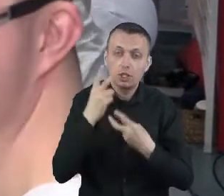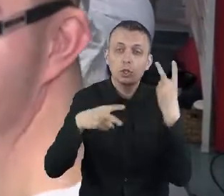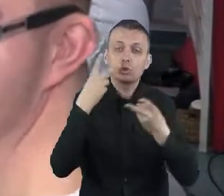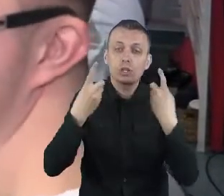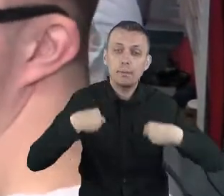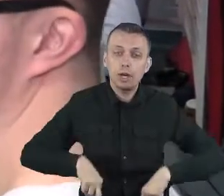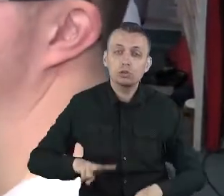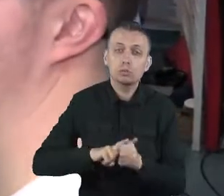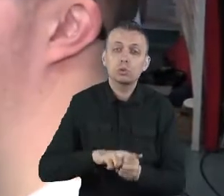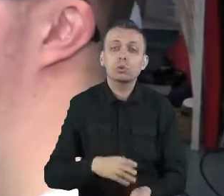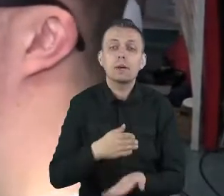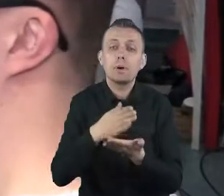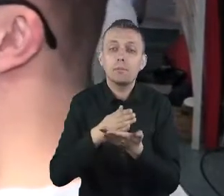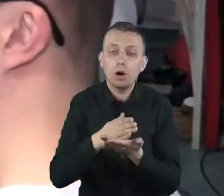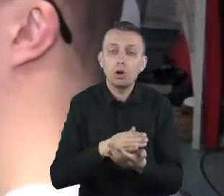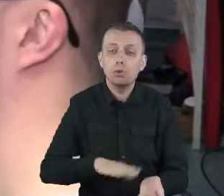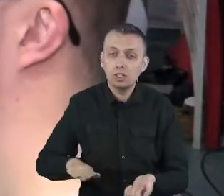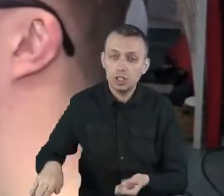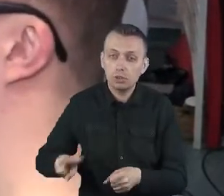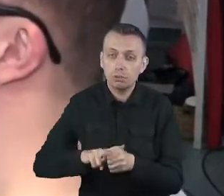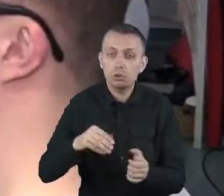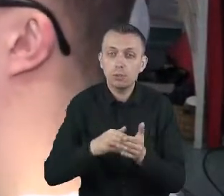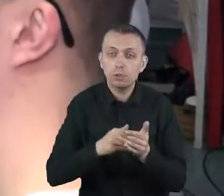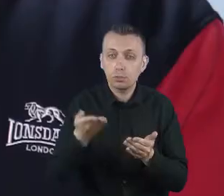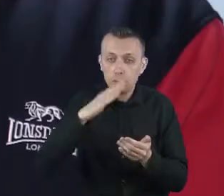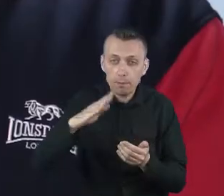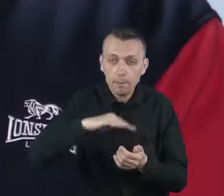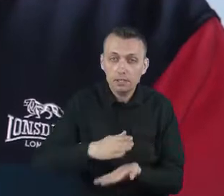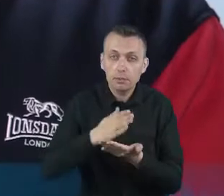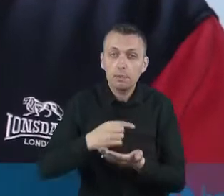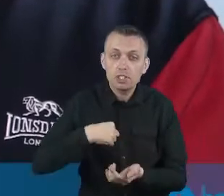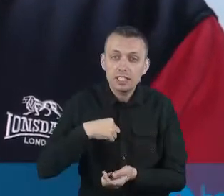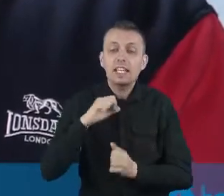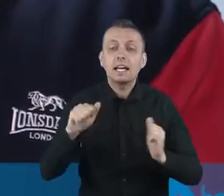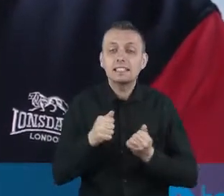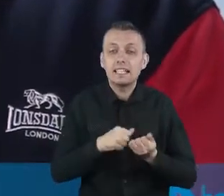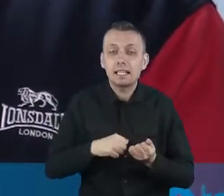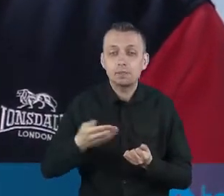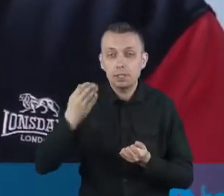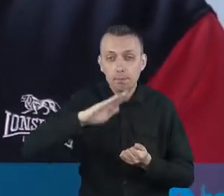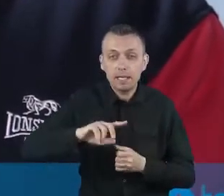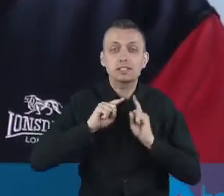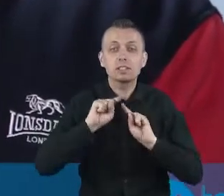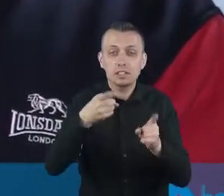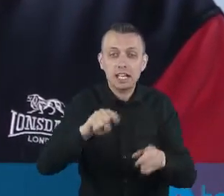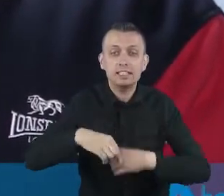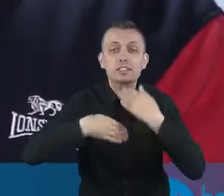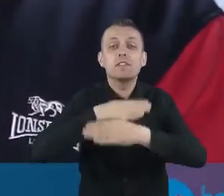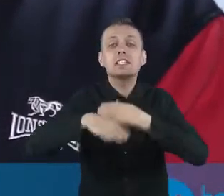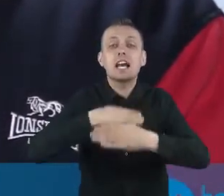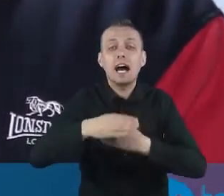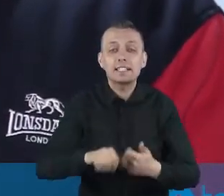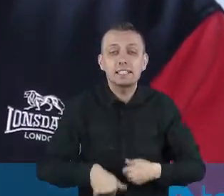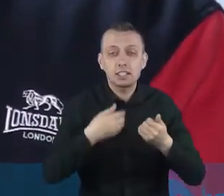pomogą tym, którzy pomocy potrzebują najbardziej. Staram się stworzyć tutaj tą akcję dużą, żeby pomóc, tak? Żeby zakupić ten